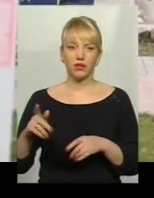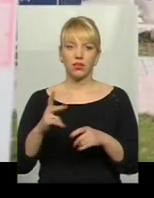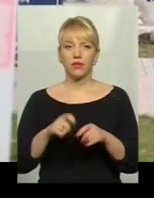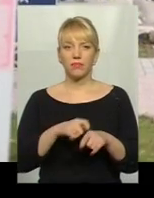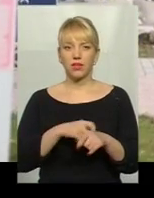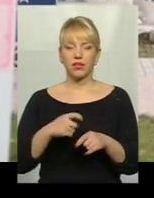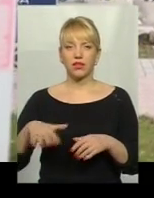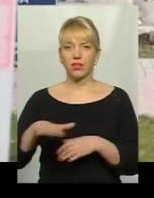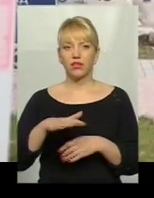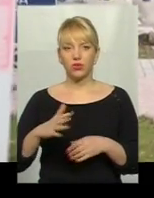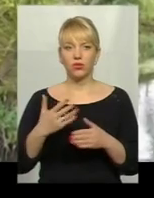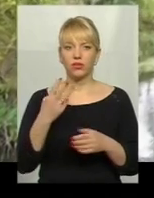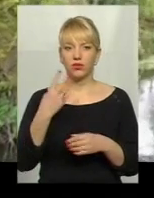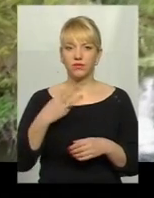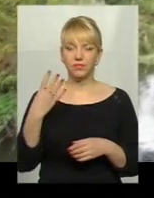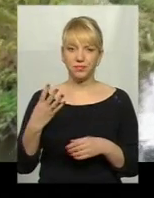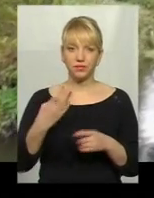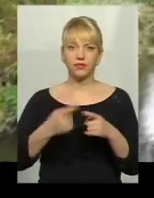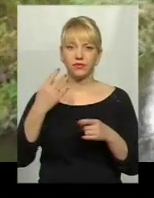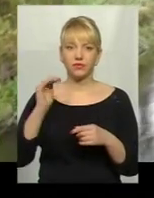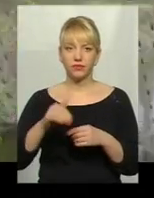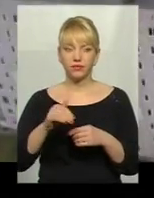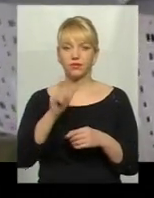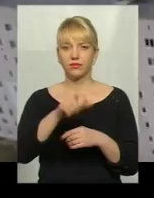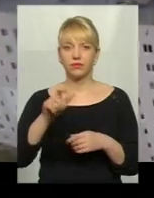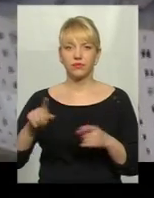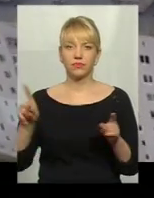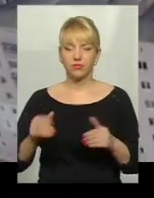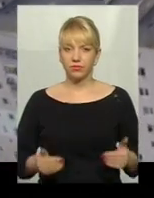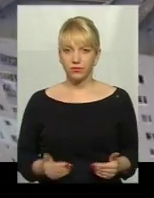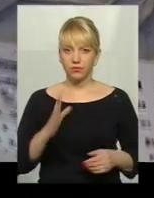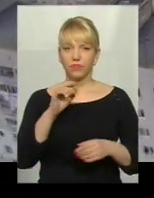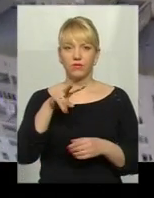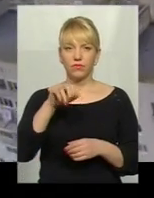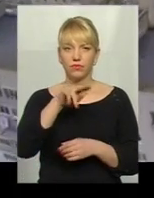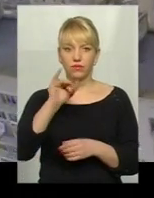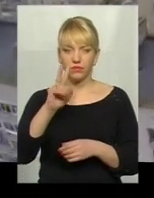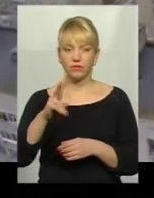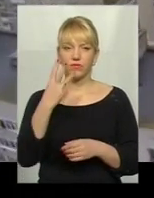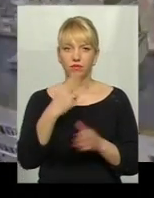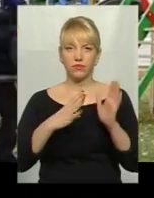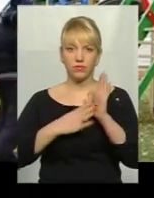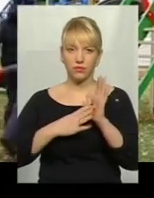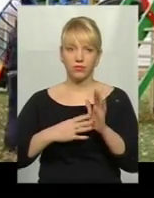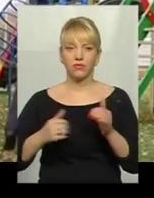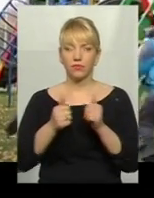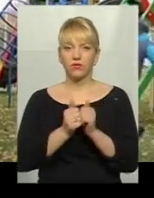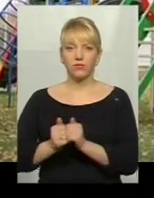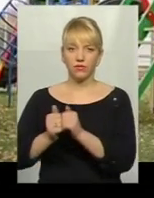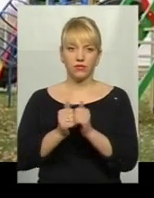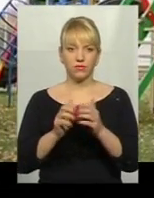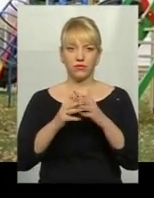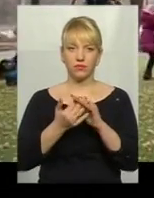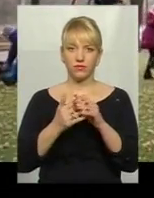кілометрів території та майже 34 тисячі мешканців, що живуть у Волочиську та 39 довколишніх